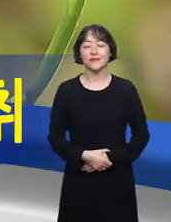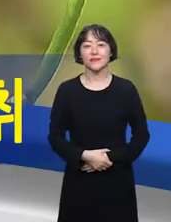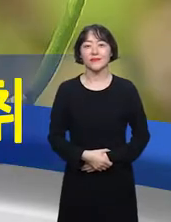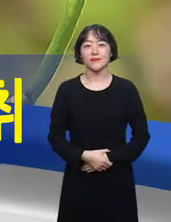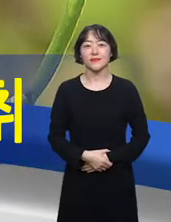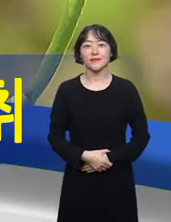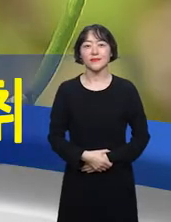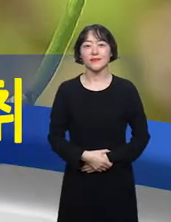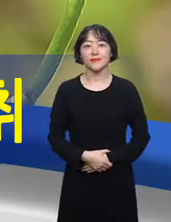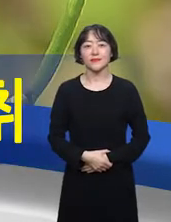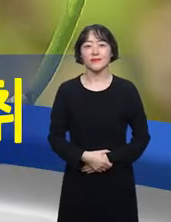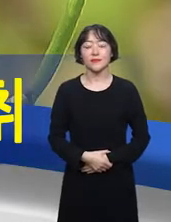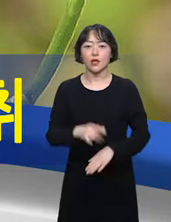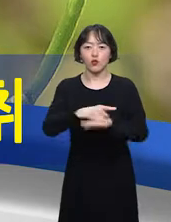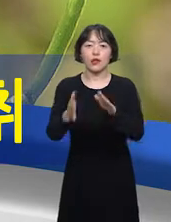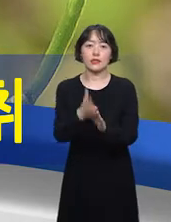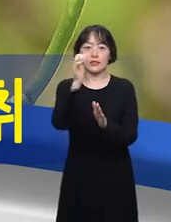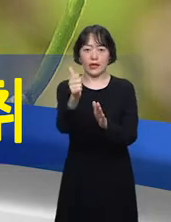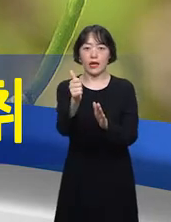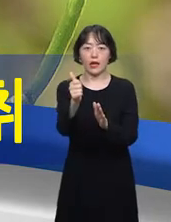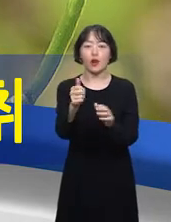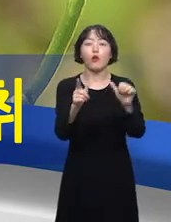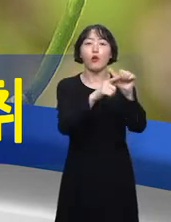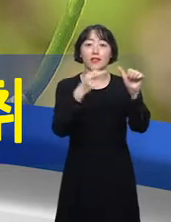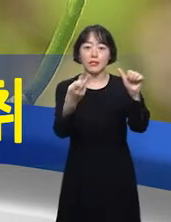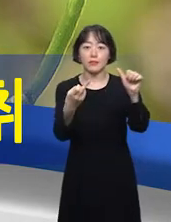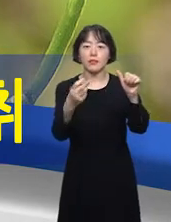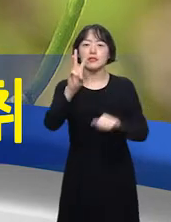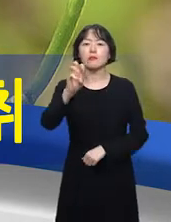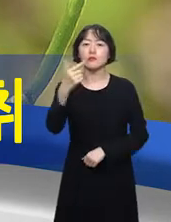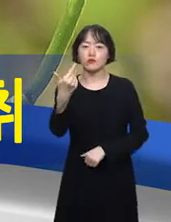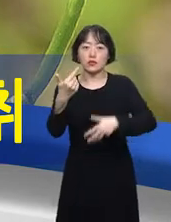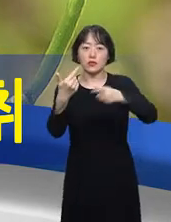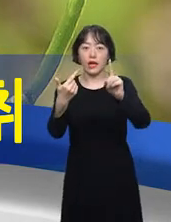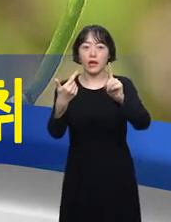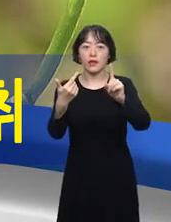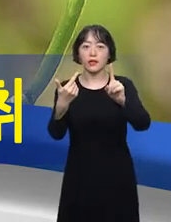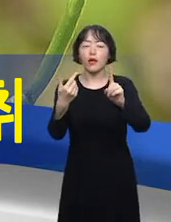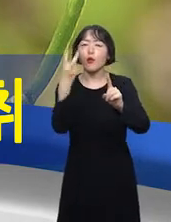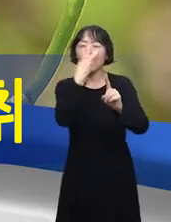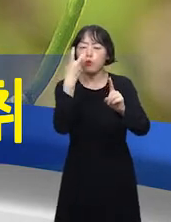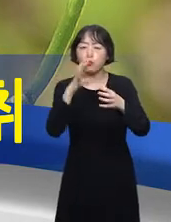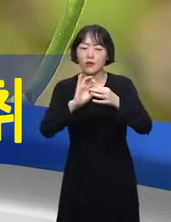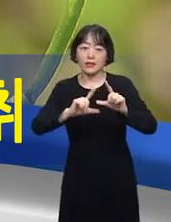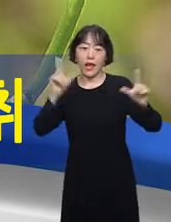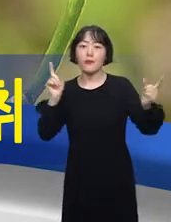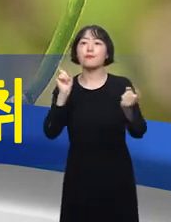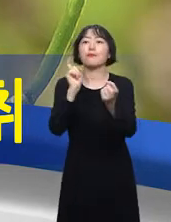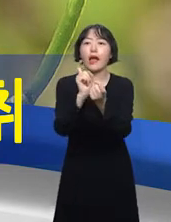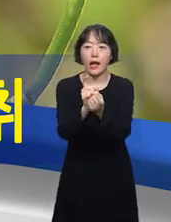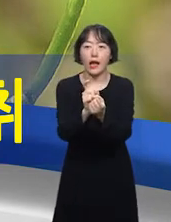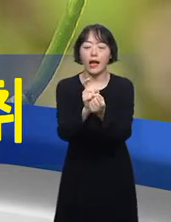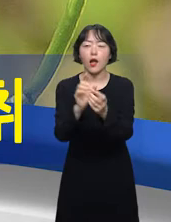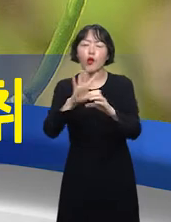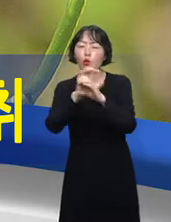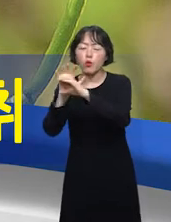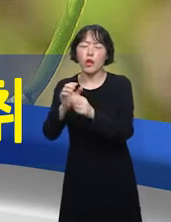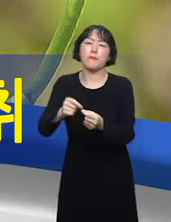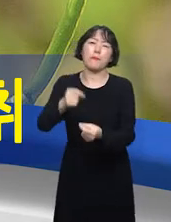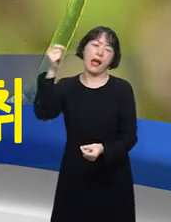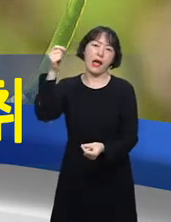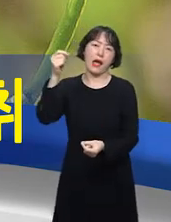김상돈 시장은 5월 12일 제36차 현장 행정의 날을 맞아 코로나19 장기화로 어려움을 겪고